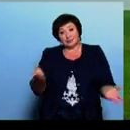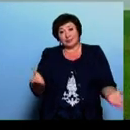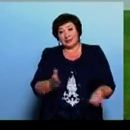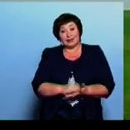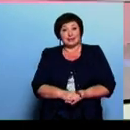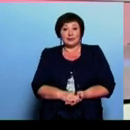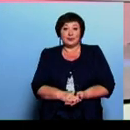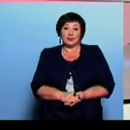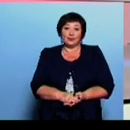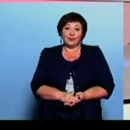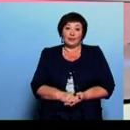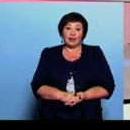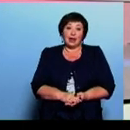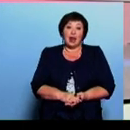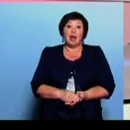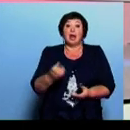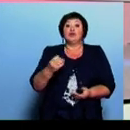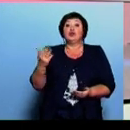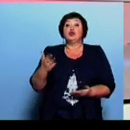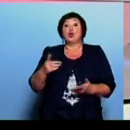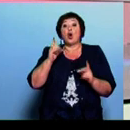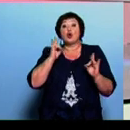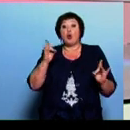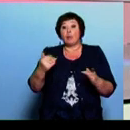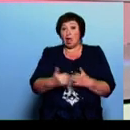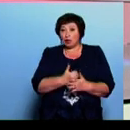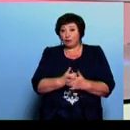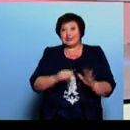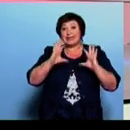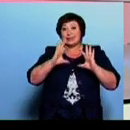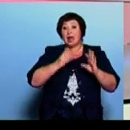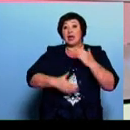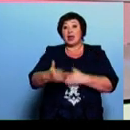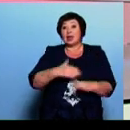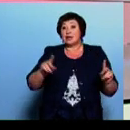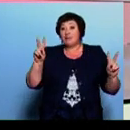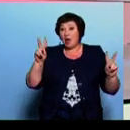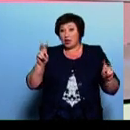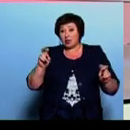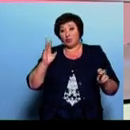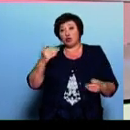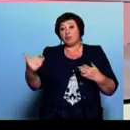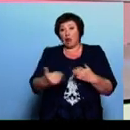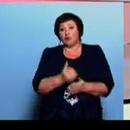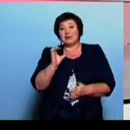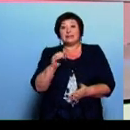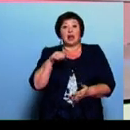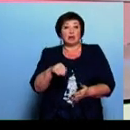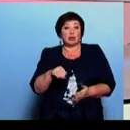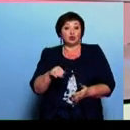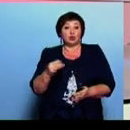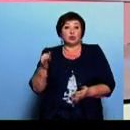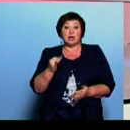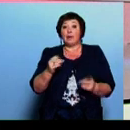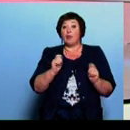имеется. А вот еще одна громкая новость. Знак «Инвалид» теперь будут оформлять по новым стандартам. В России утвержден